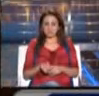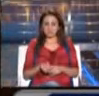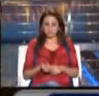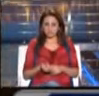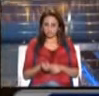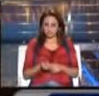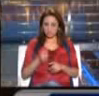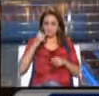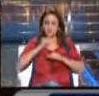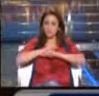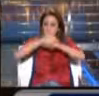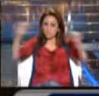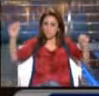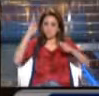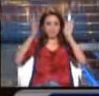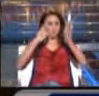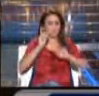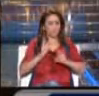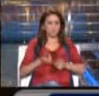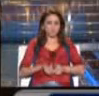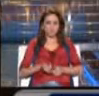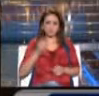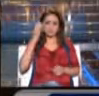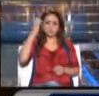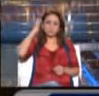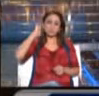اهو انا مسؤول من اللي انا بقوله, طبعا غلط.